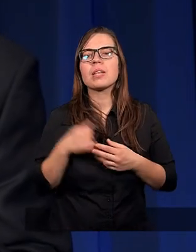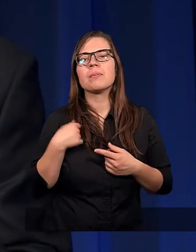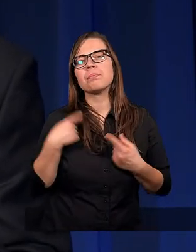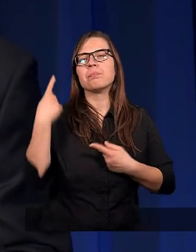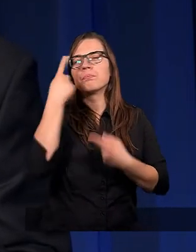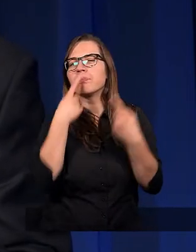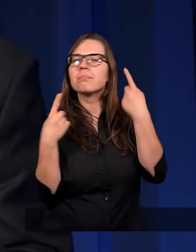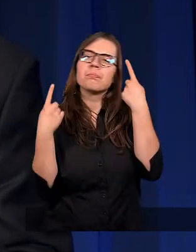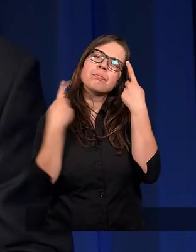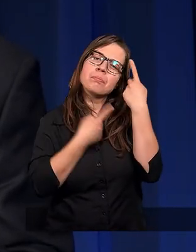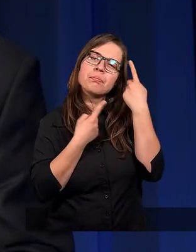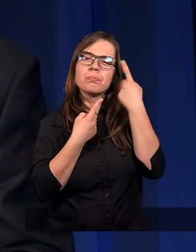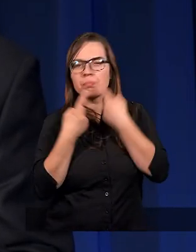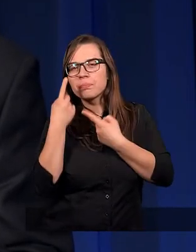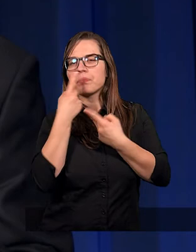Zastanawiałem się.